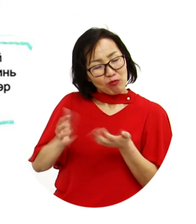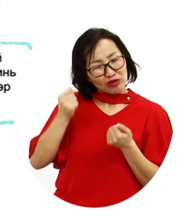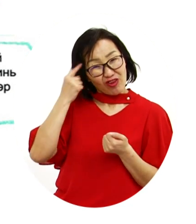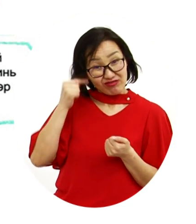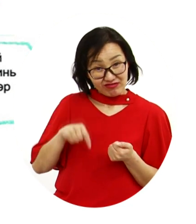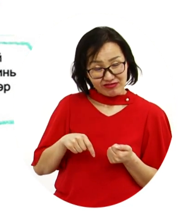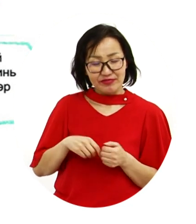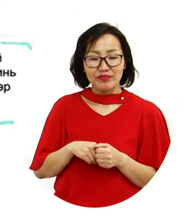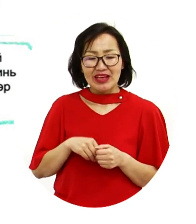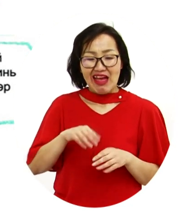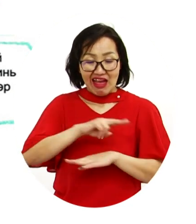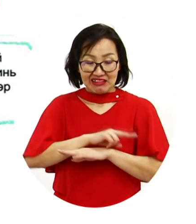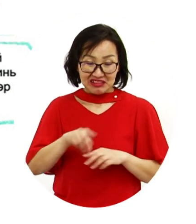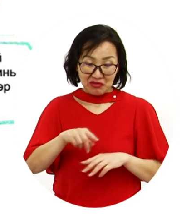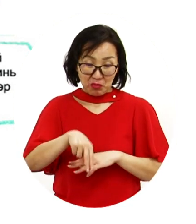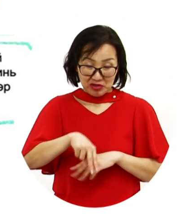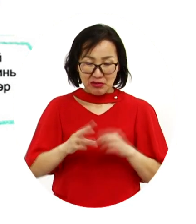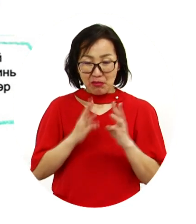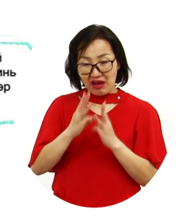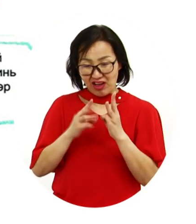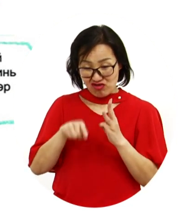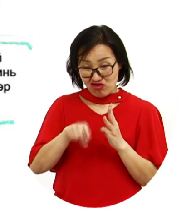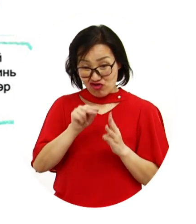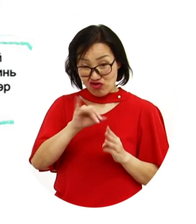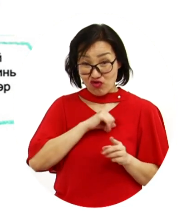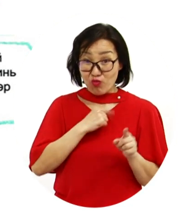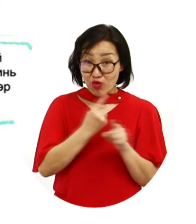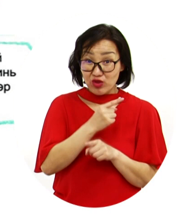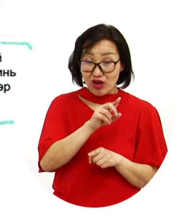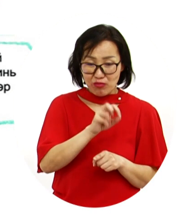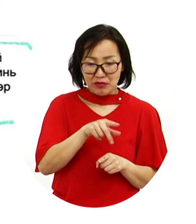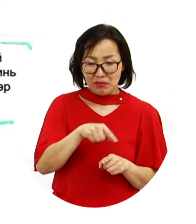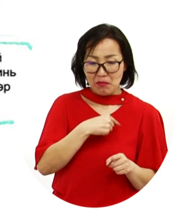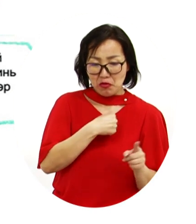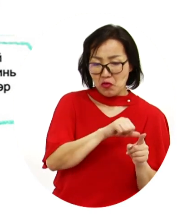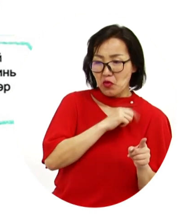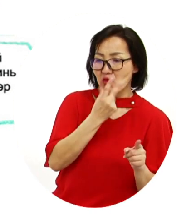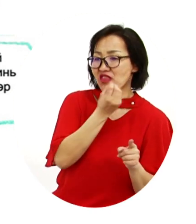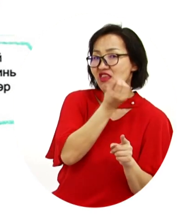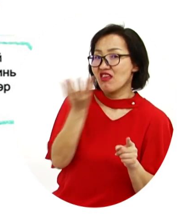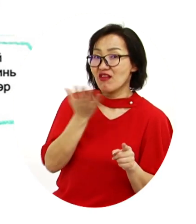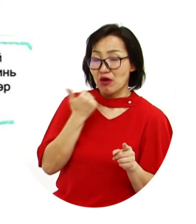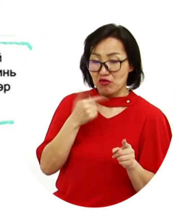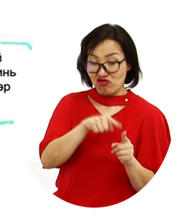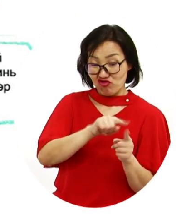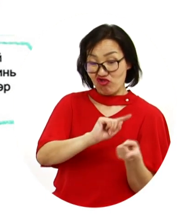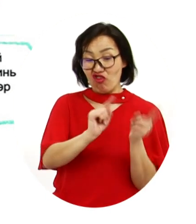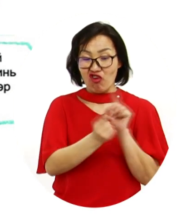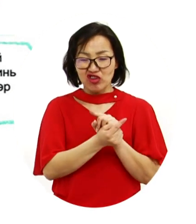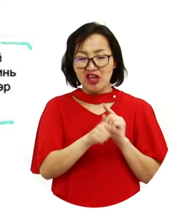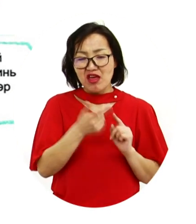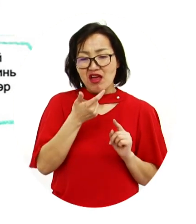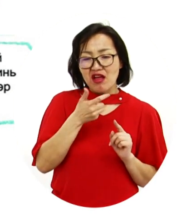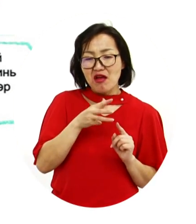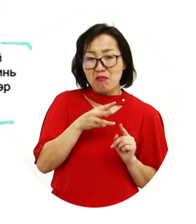бол ангидаан болсон маргаанд чи буруутай боловч багштай өмнөний хилээгүй. Харин чиний оронд